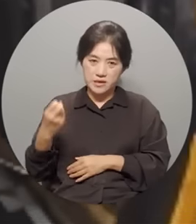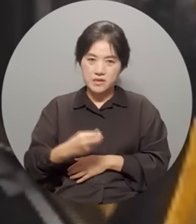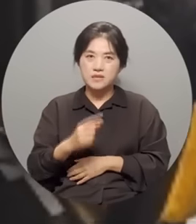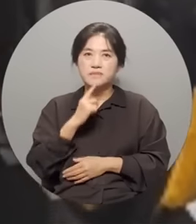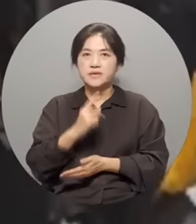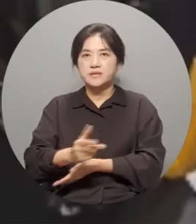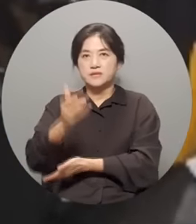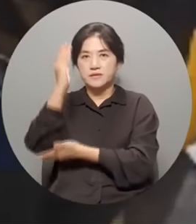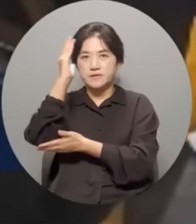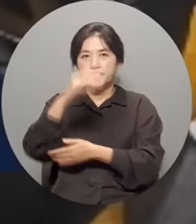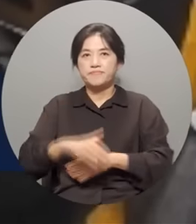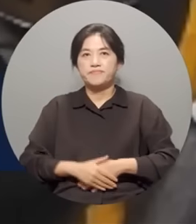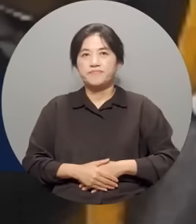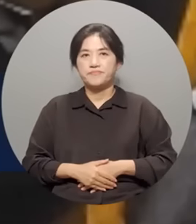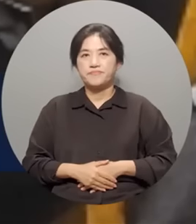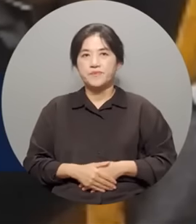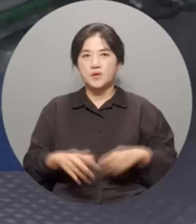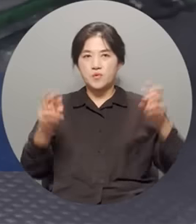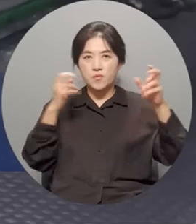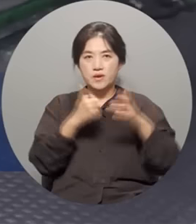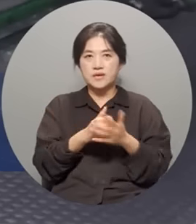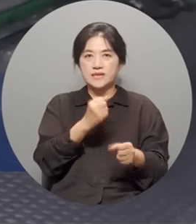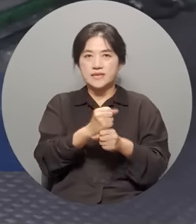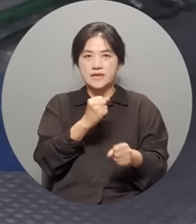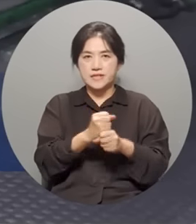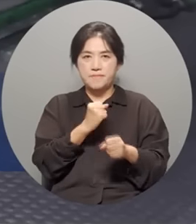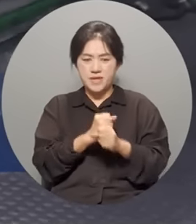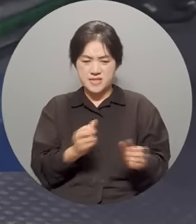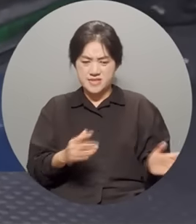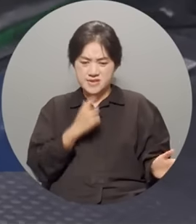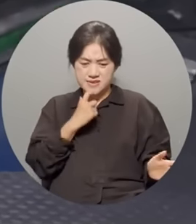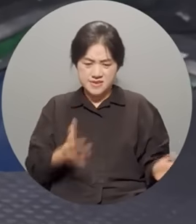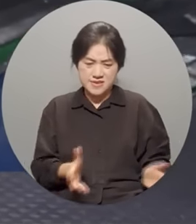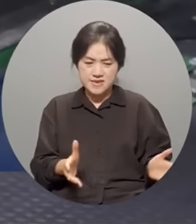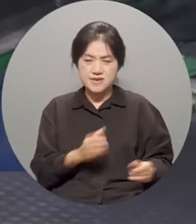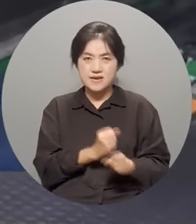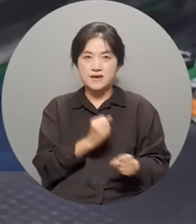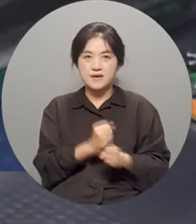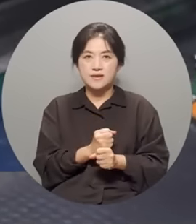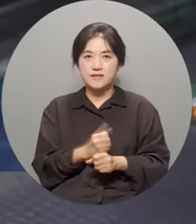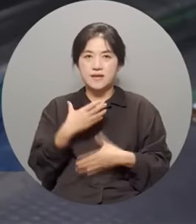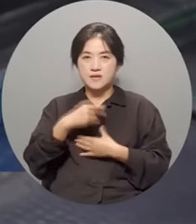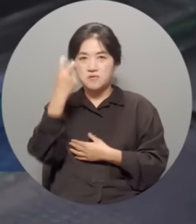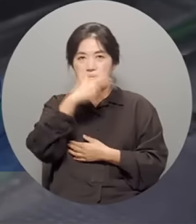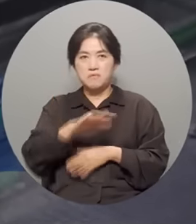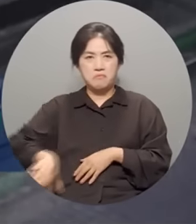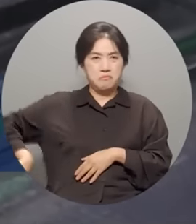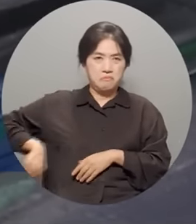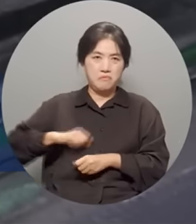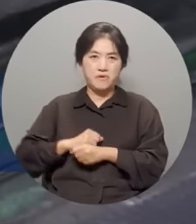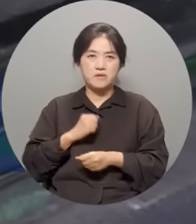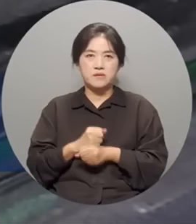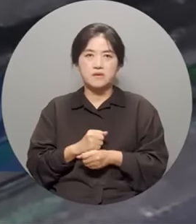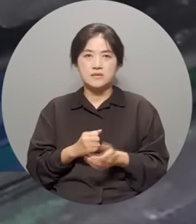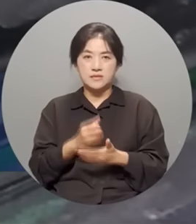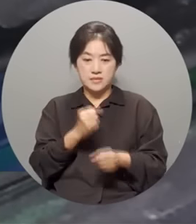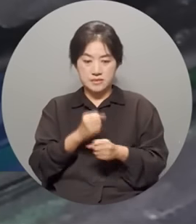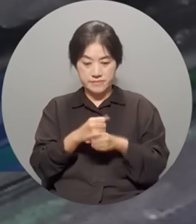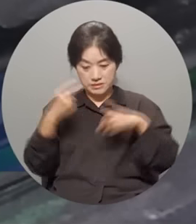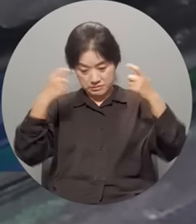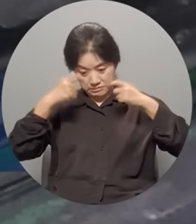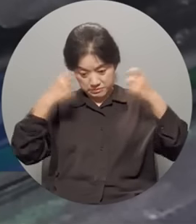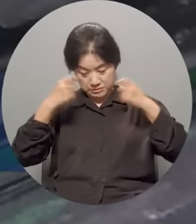지적했습니다. 회사는 생산만 고집을 하고 있고 안전관리는 뒷전이고